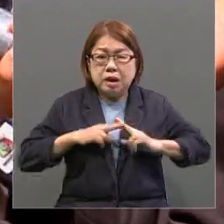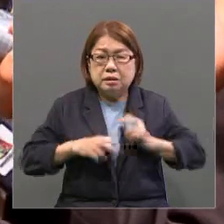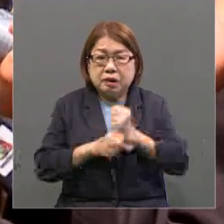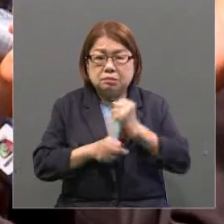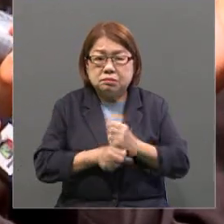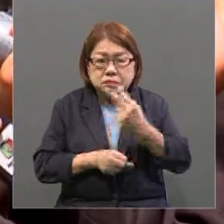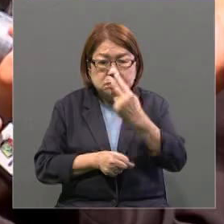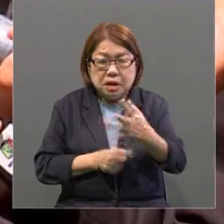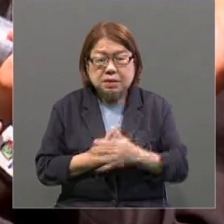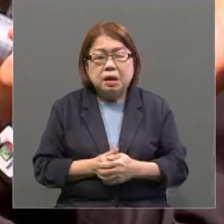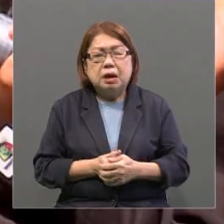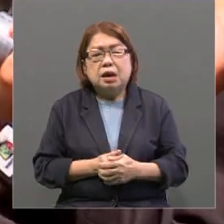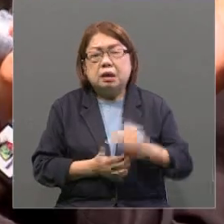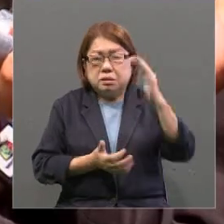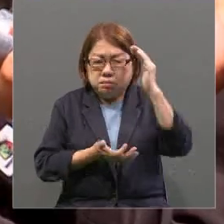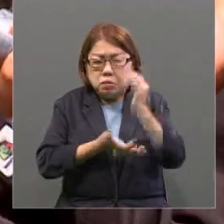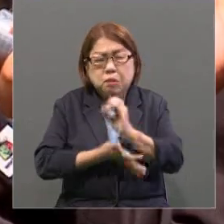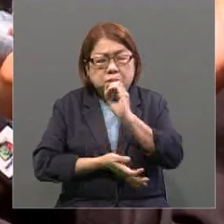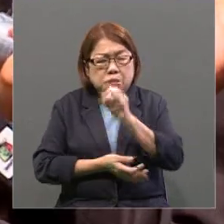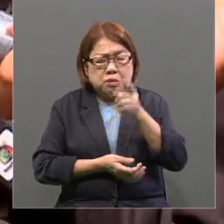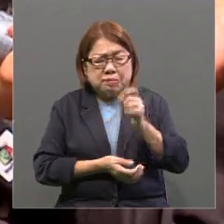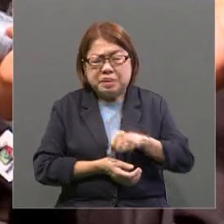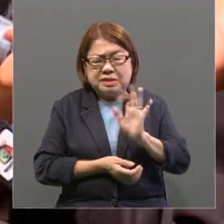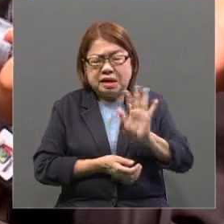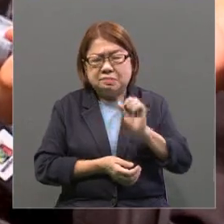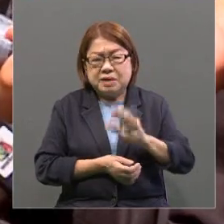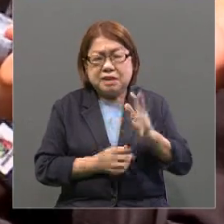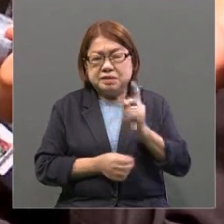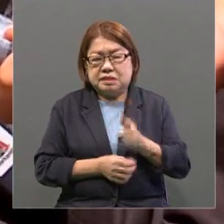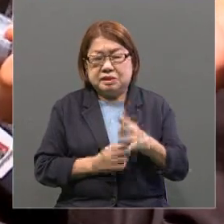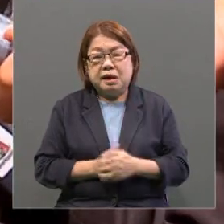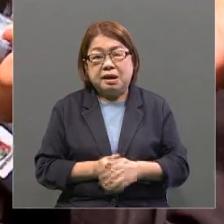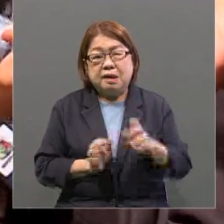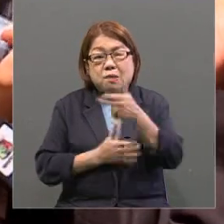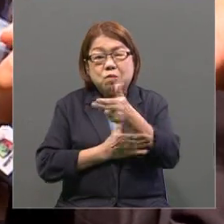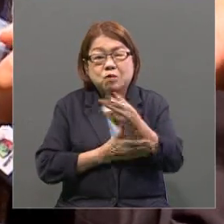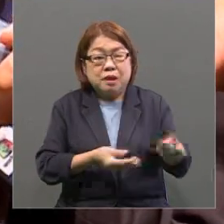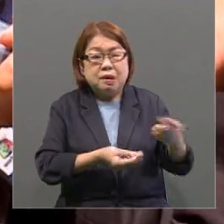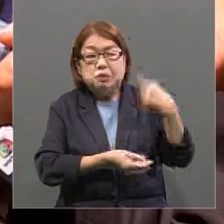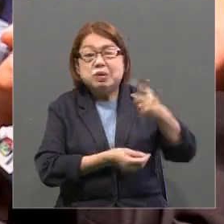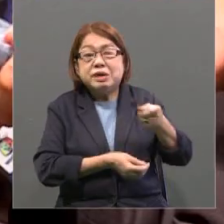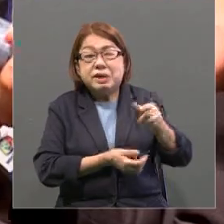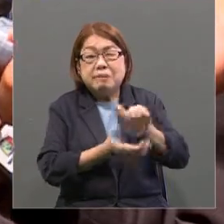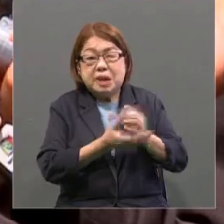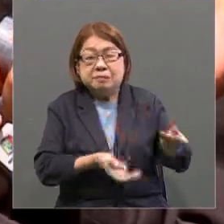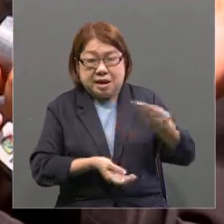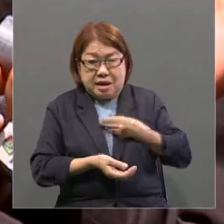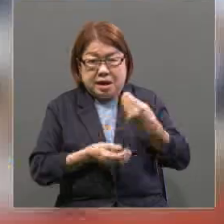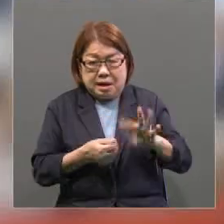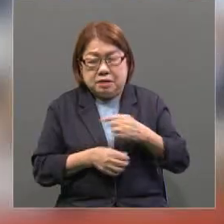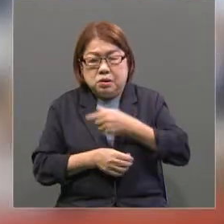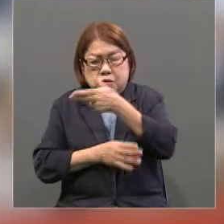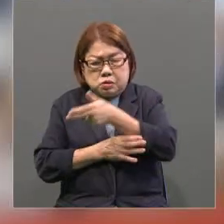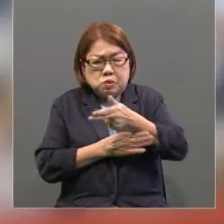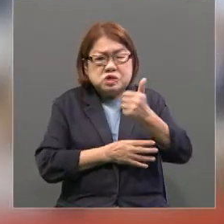เรื่องนี้ผู้กำกับยืนยันว่าไม่เป็นความจริงครับเพราะว่าหลังจากที่ได้ภาพกล้องวงจรปิดจากมิ้นท์แล้วเนี่ยตำรวจกลับไปไล่